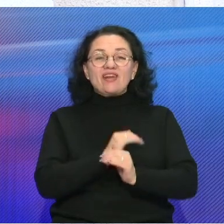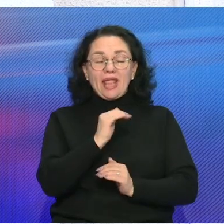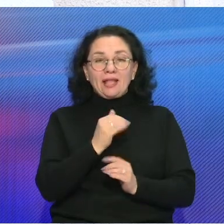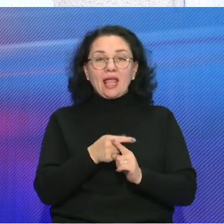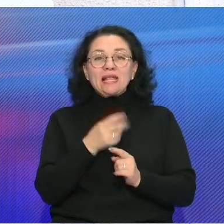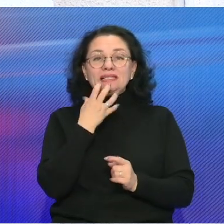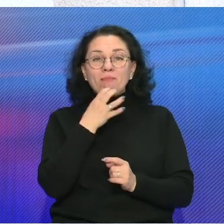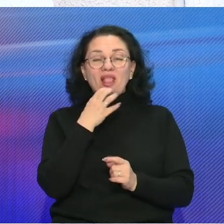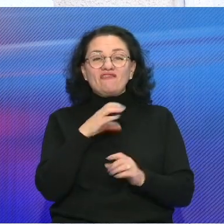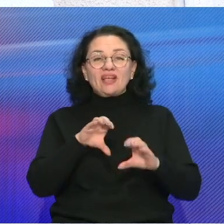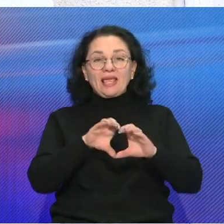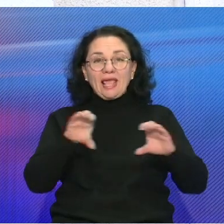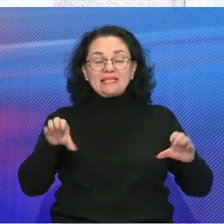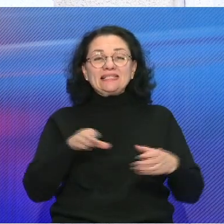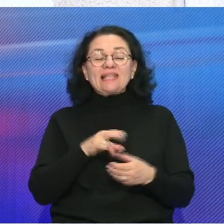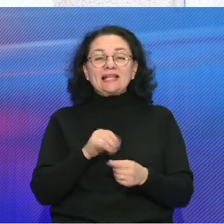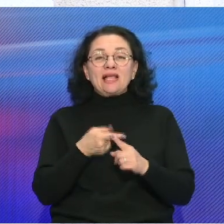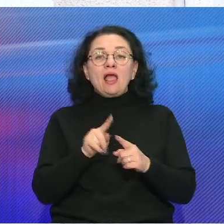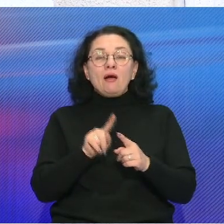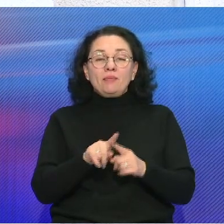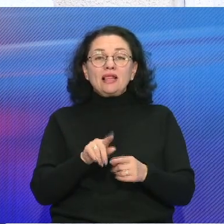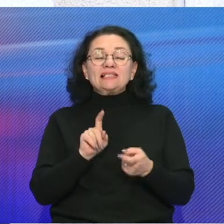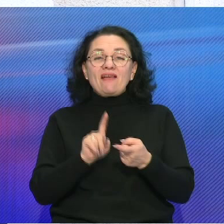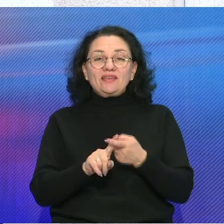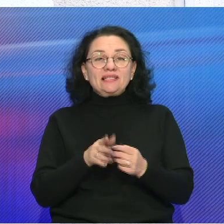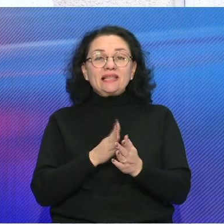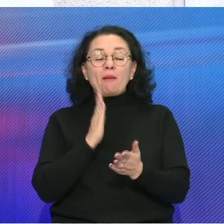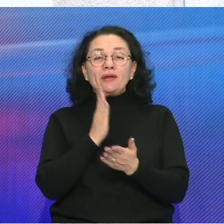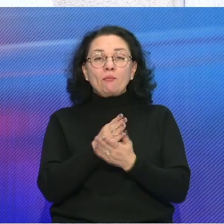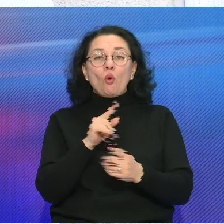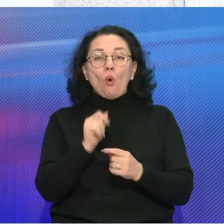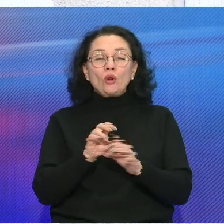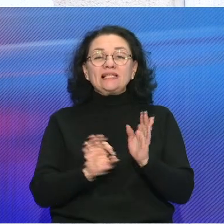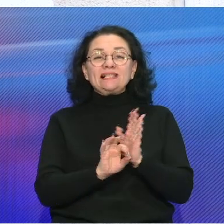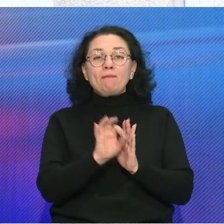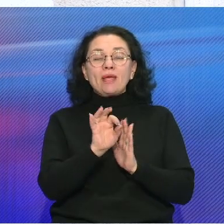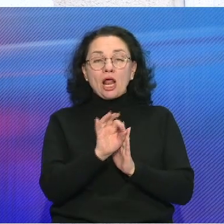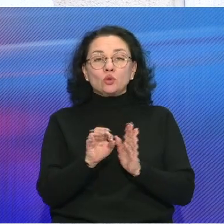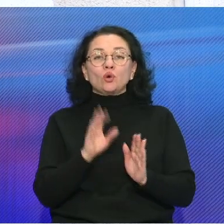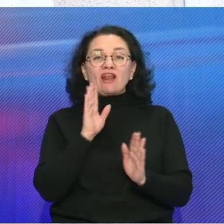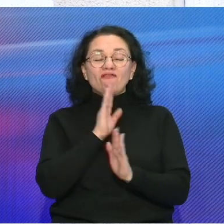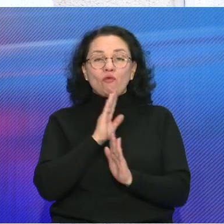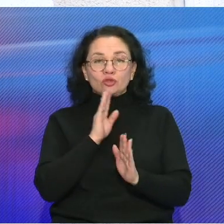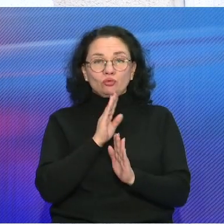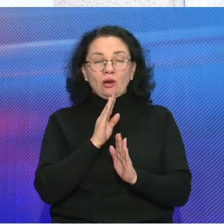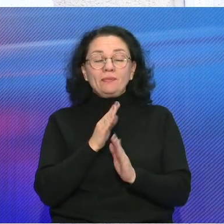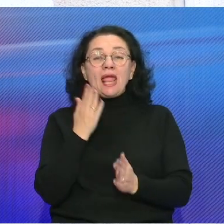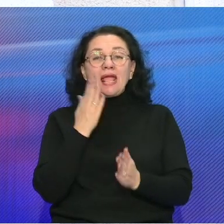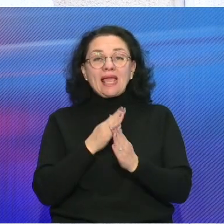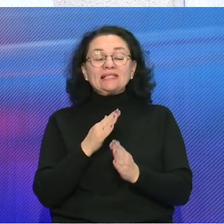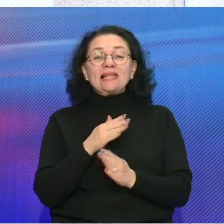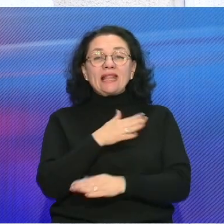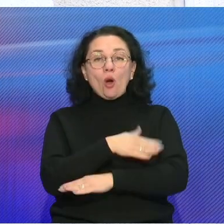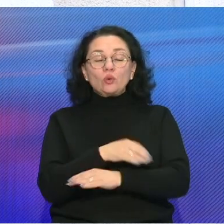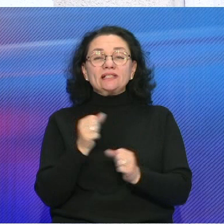тепловых сетях напрямую зависит от температуры наружного воздуха. Соответственно, при резком похолодании эти показатели будут расти,